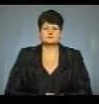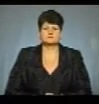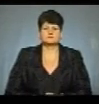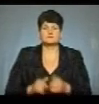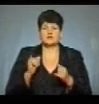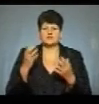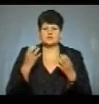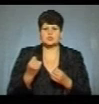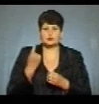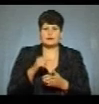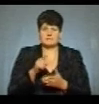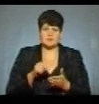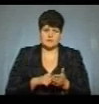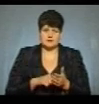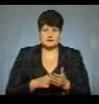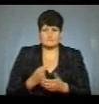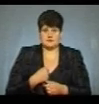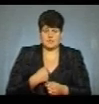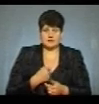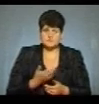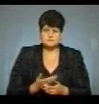І ще одне питання від мене.